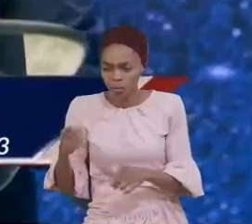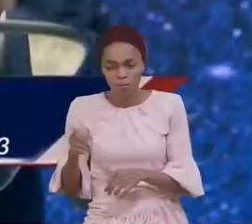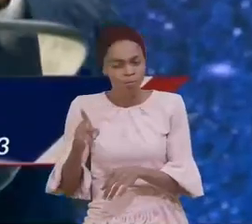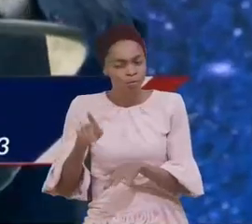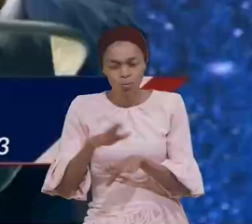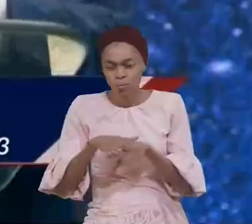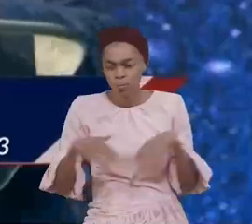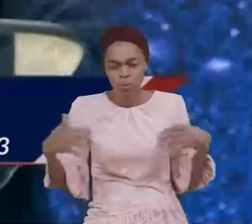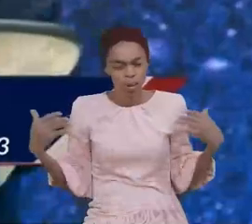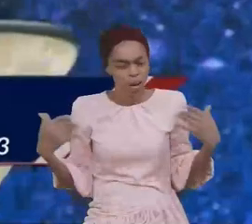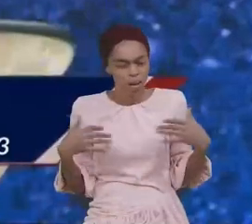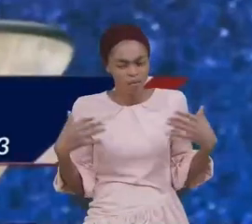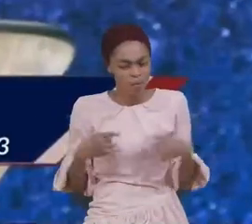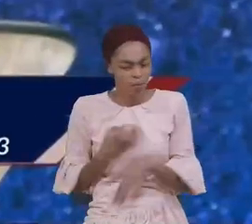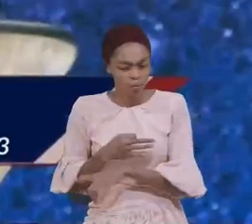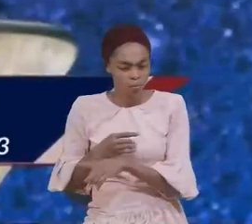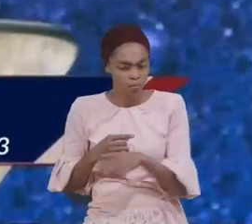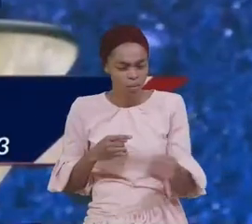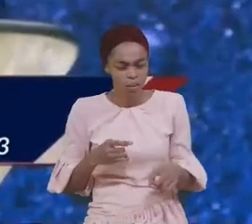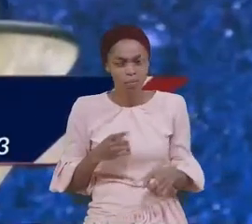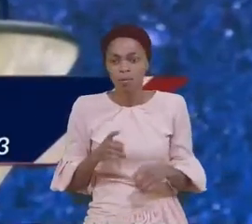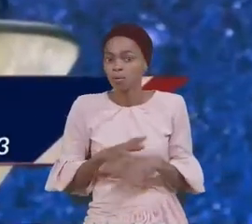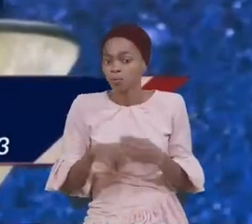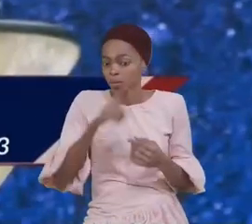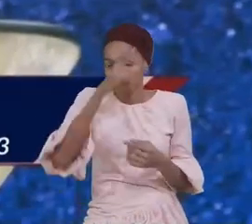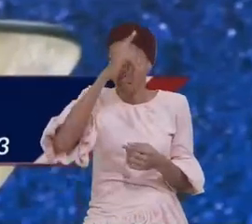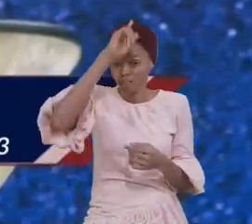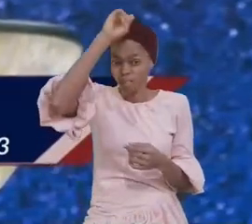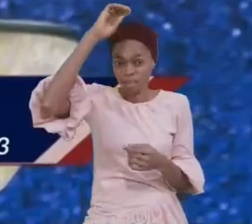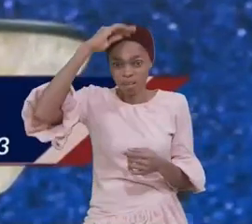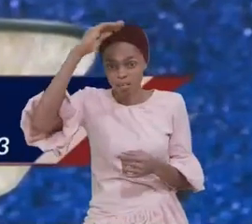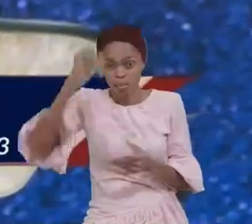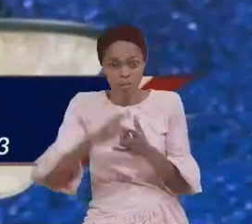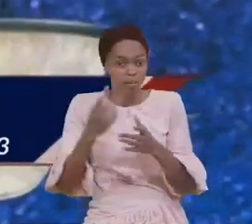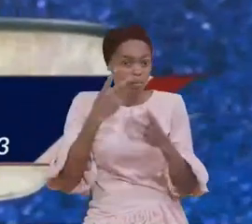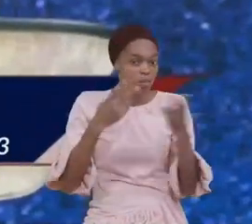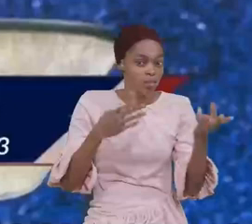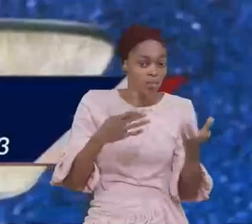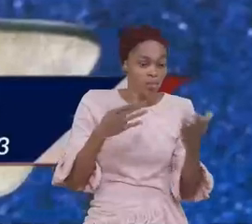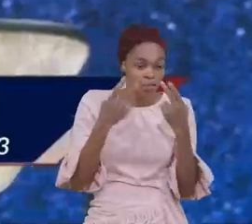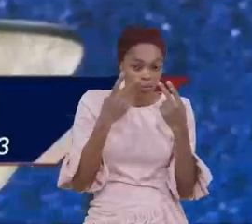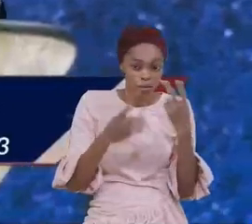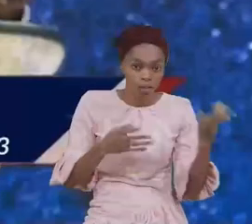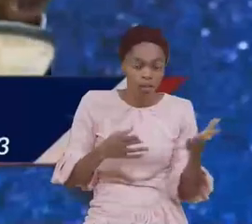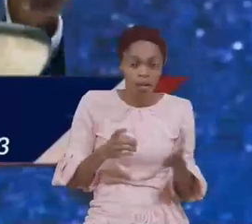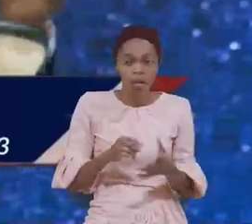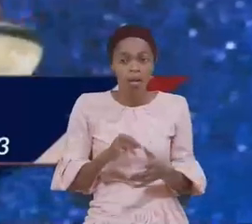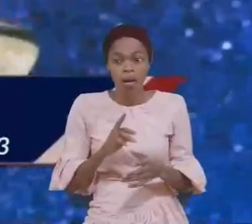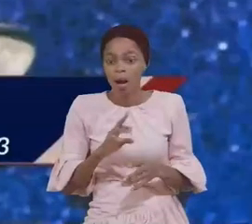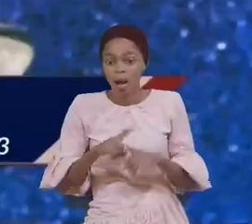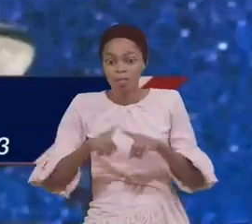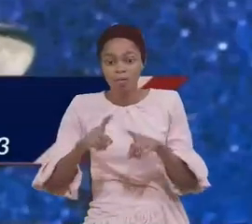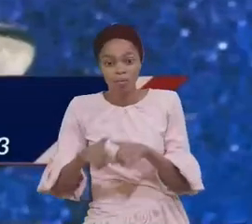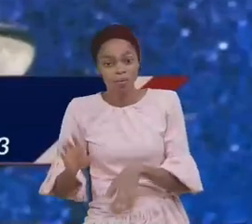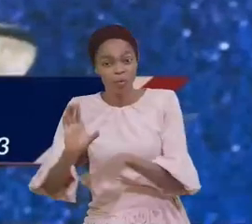Ne craignez point et ne soyez point effrayés devant eux. Les géants sont là, les fils d'Anak sont là.